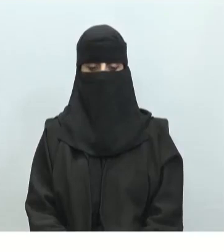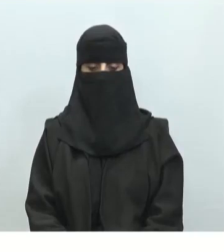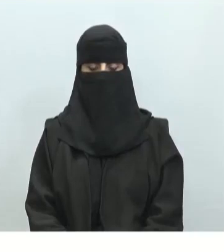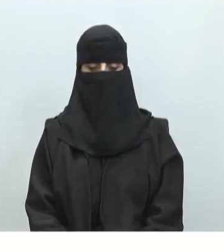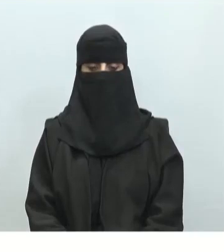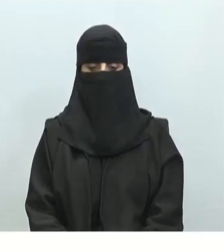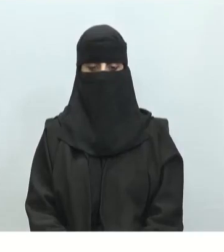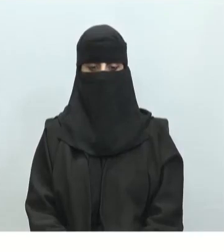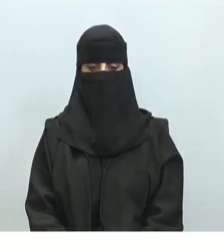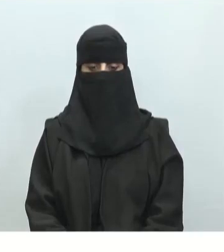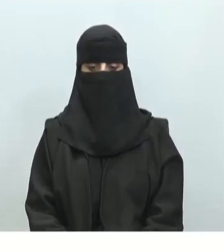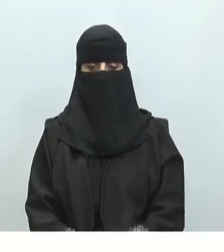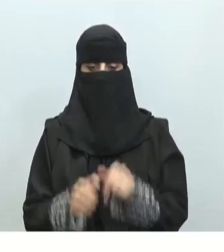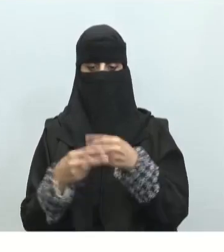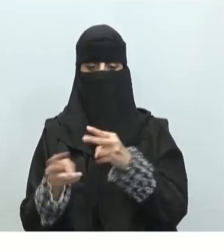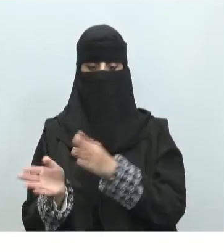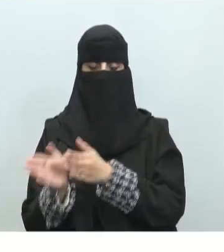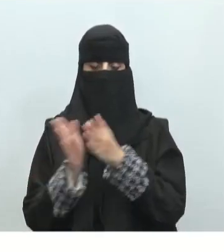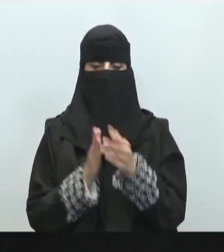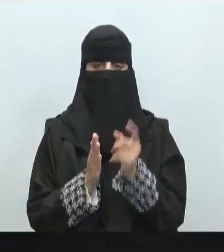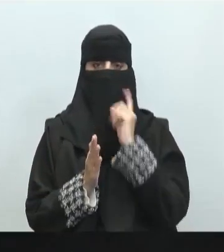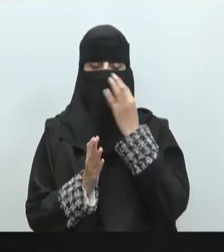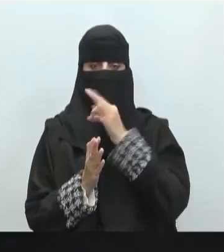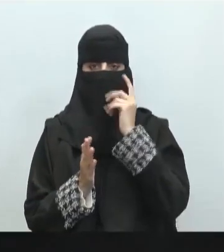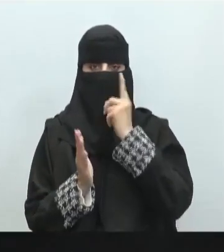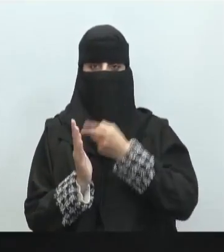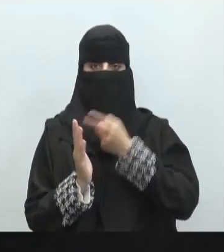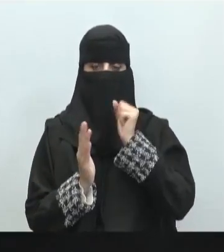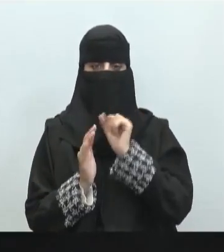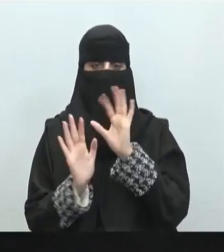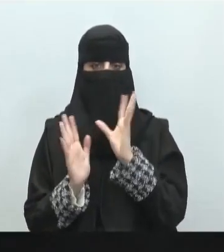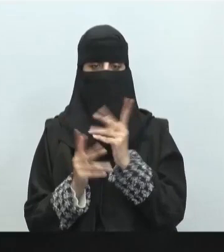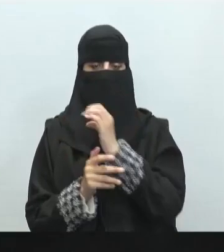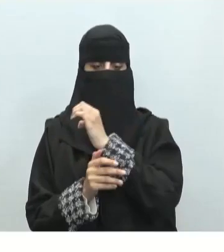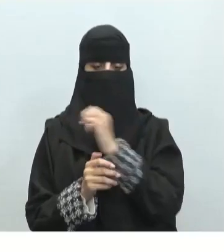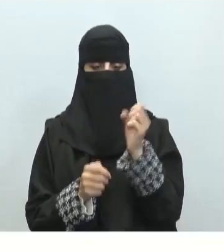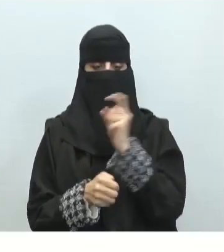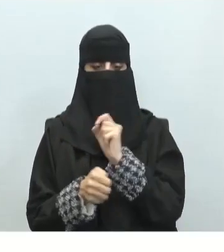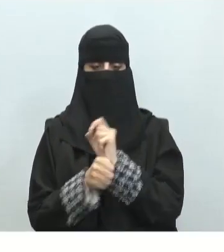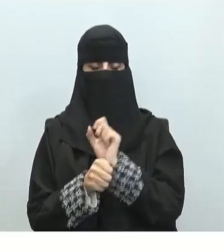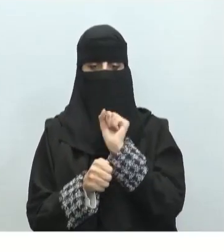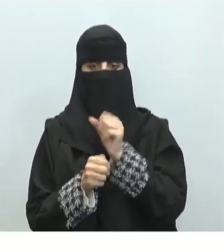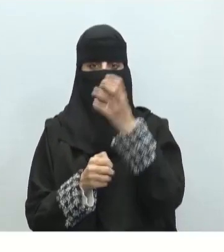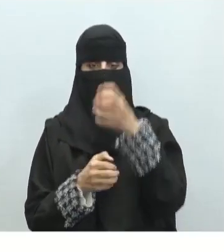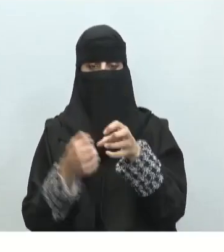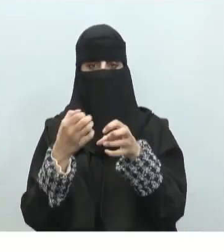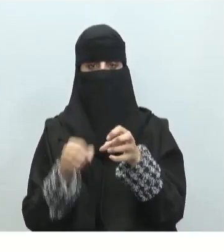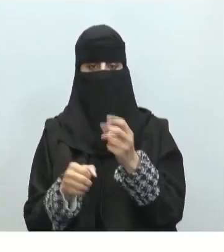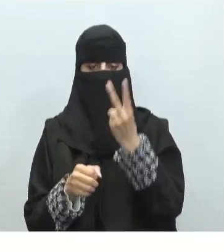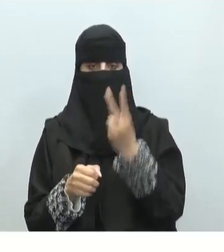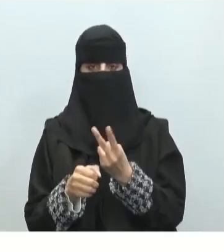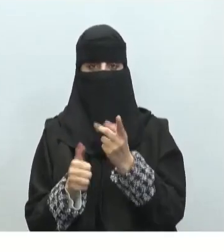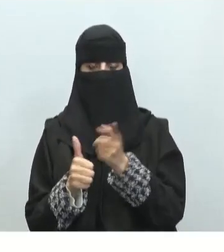الاسره ايضا انتقل واياكم الى الاستنتاج النهائي الجمله الفعليه تتكون من ركنين